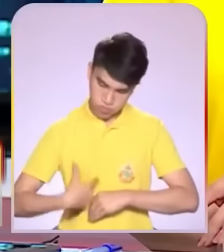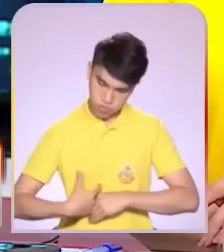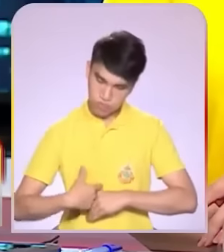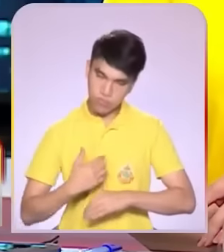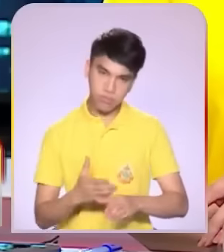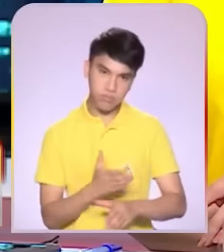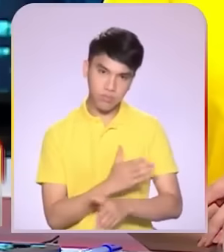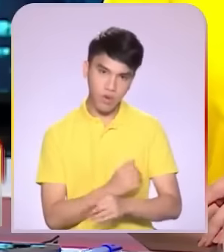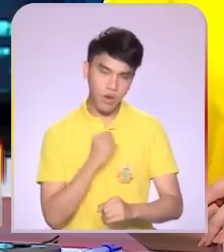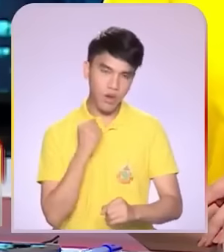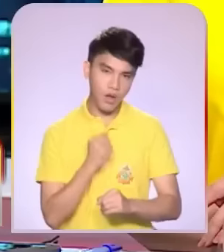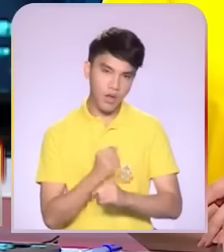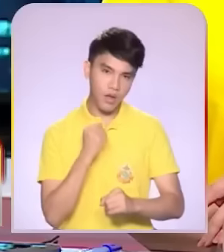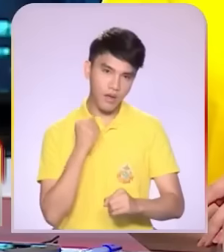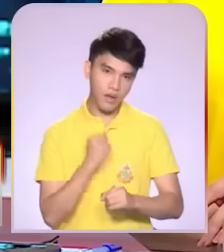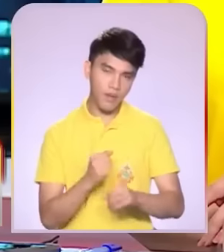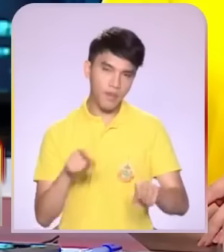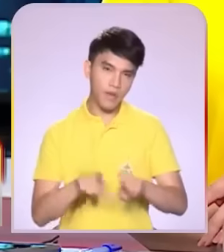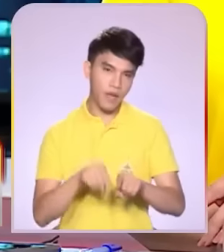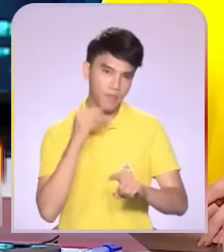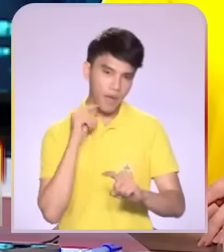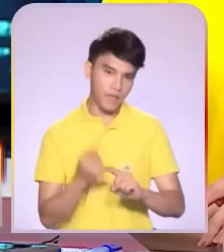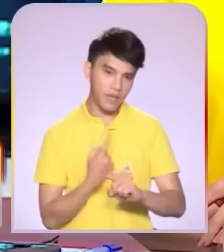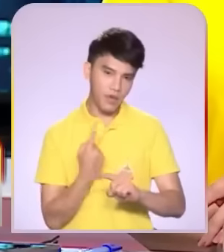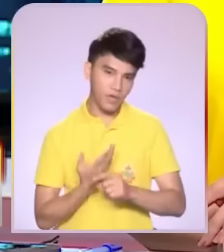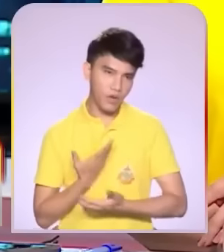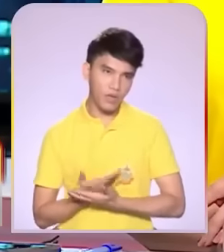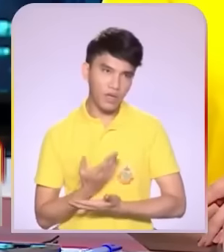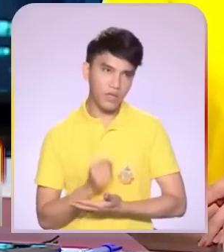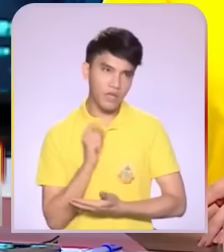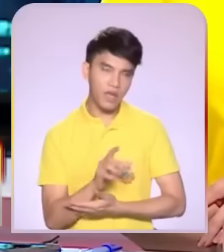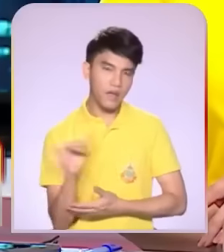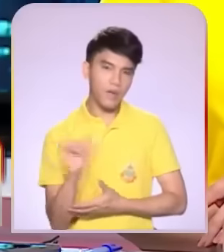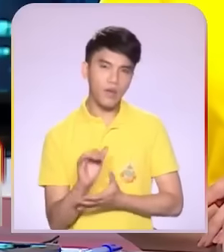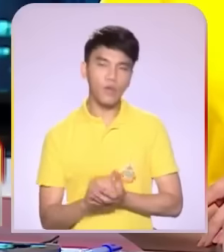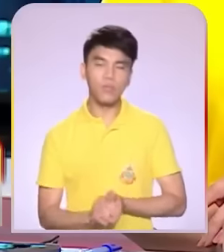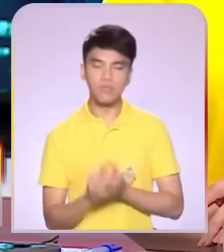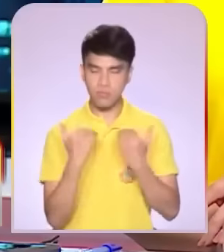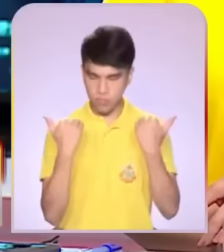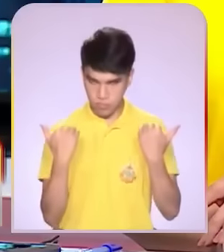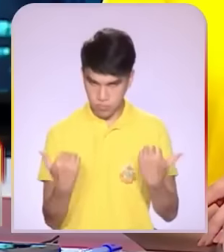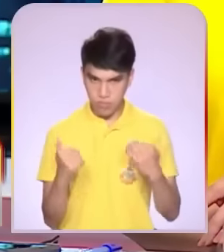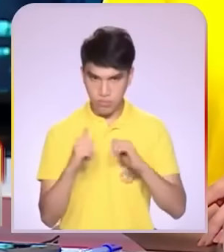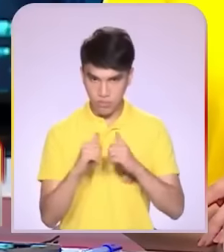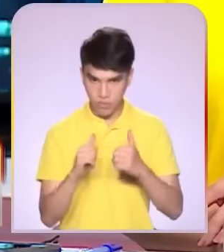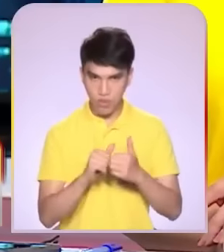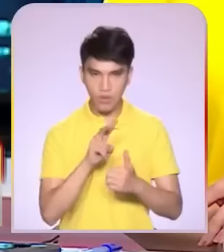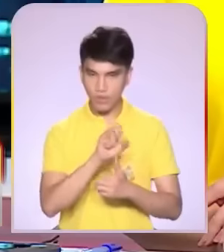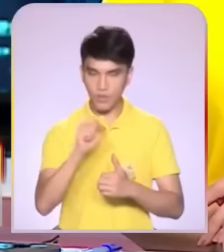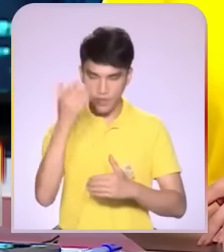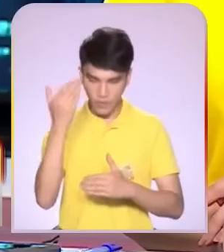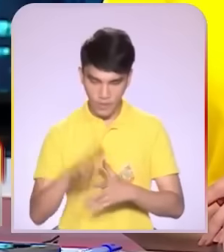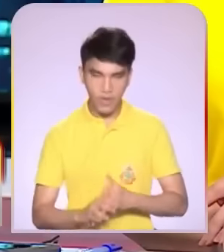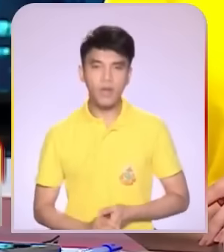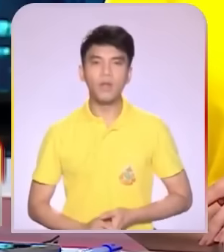คยทำกรณีแบบนี้ไปอยู่ในบ้านเช่าแล้วไม่จ่ายค่าเช่าเขาอะไม่จ่ายค่าเช่าตอนนี้พี่อู๋เขาเดือดร้อนเนี่ย 200,000 กว่าบาทแล้วน